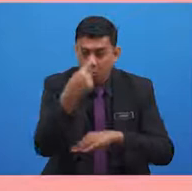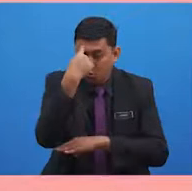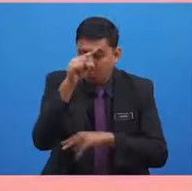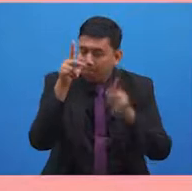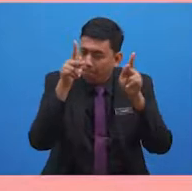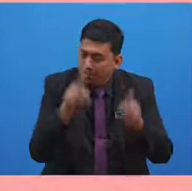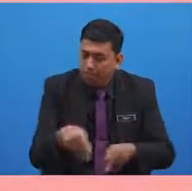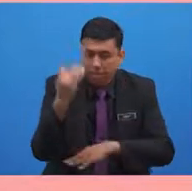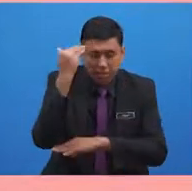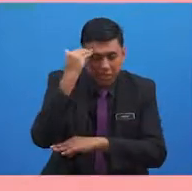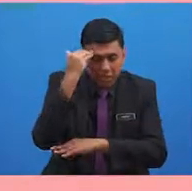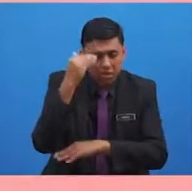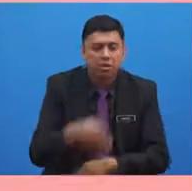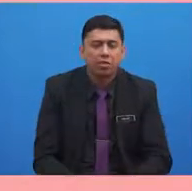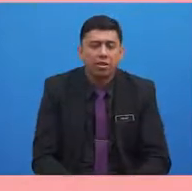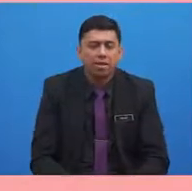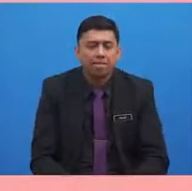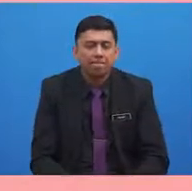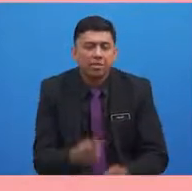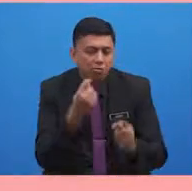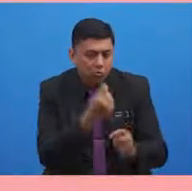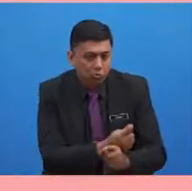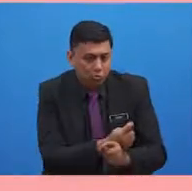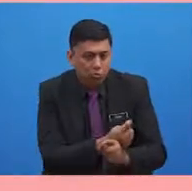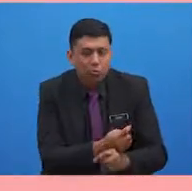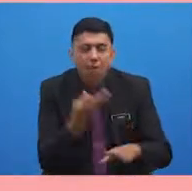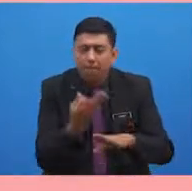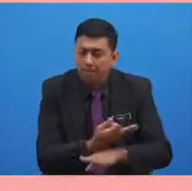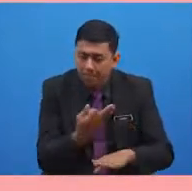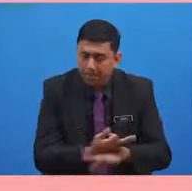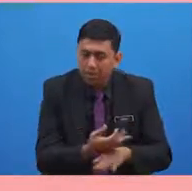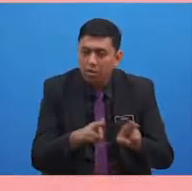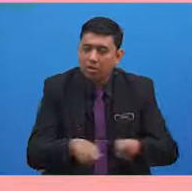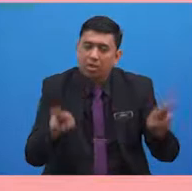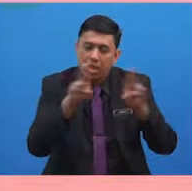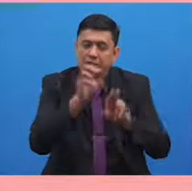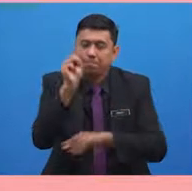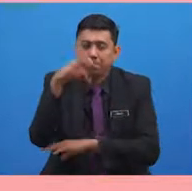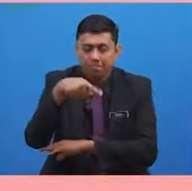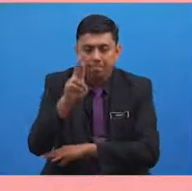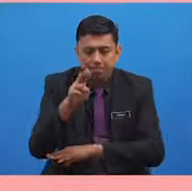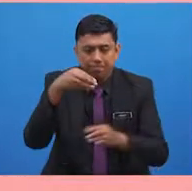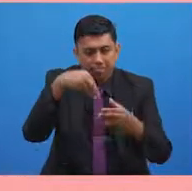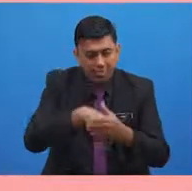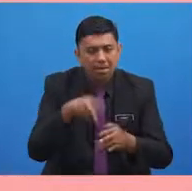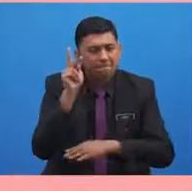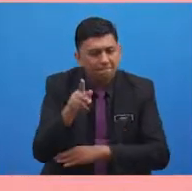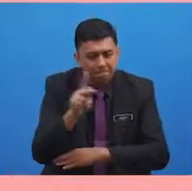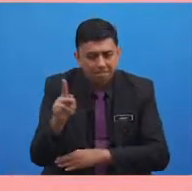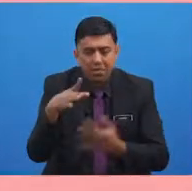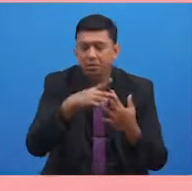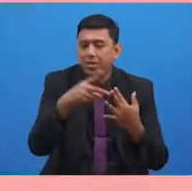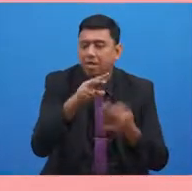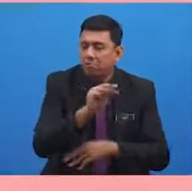pelajar mengetahui tentang peranan ataupun fungsi utama SPR dalam memastikan